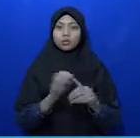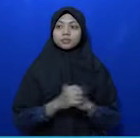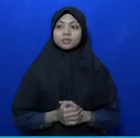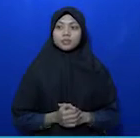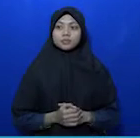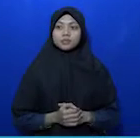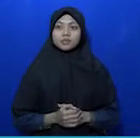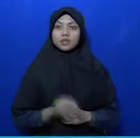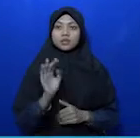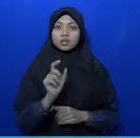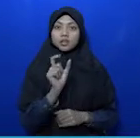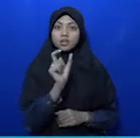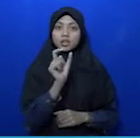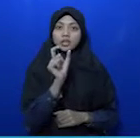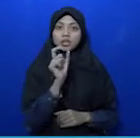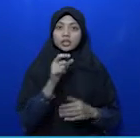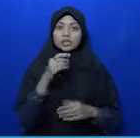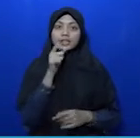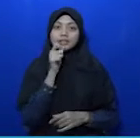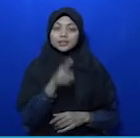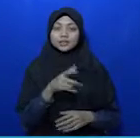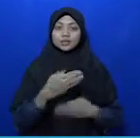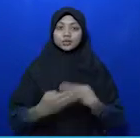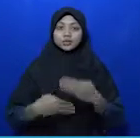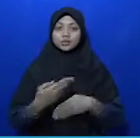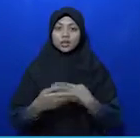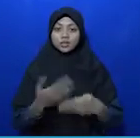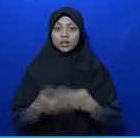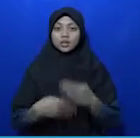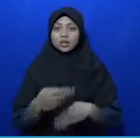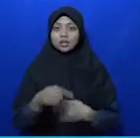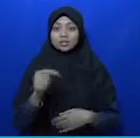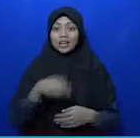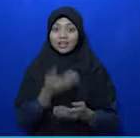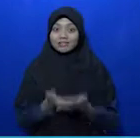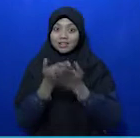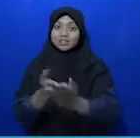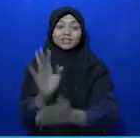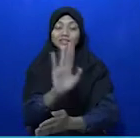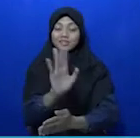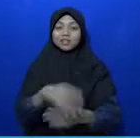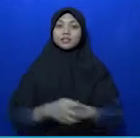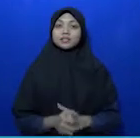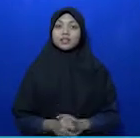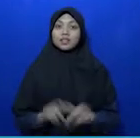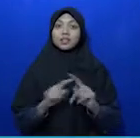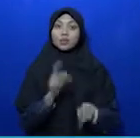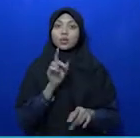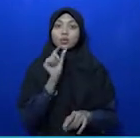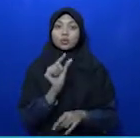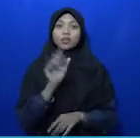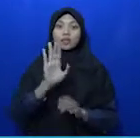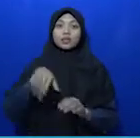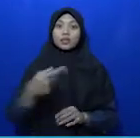dalam IPK nanti tidak otomatis, artinya tidak otomatis diberikan 2041. Tapi untuk 2031, ya diberikan sekarang. Tetapi